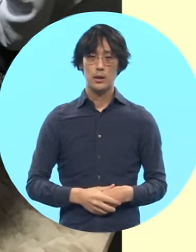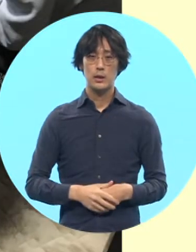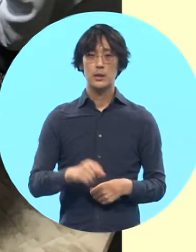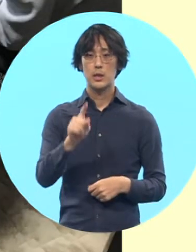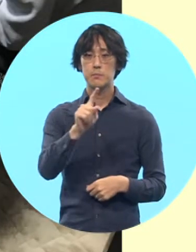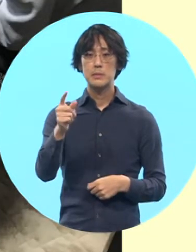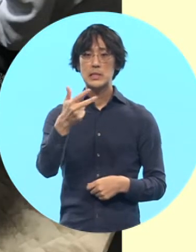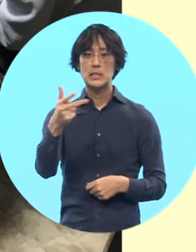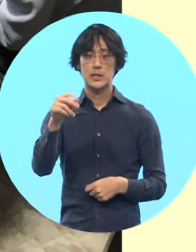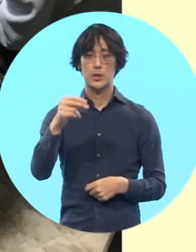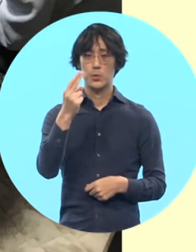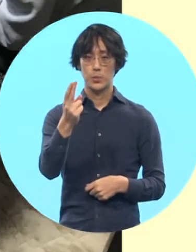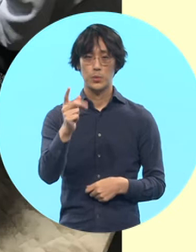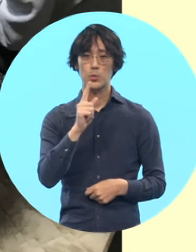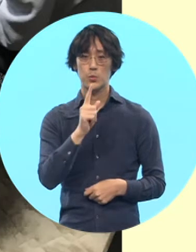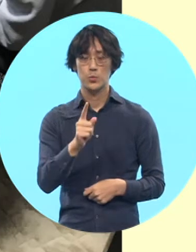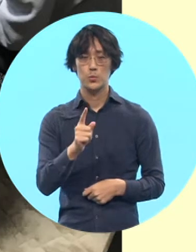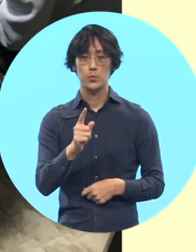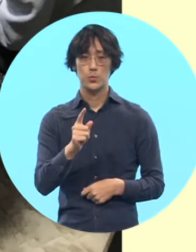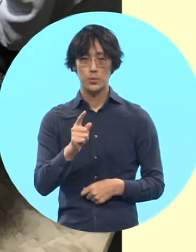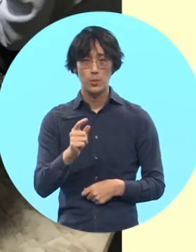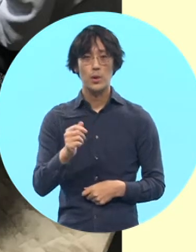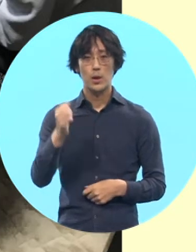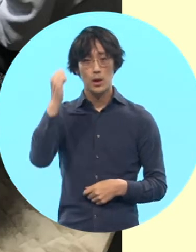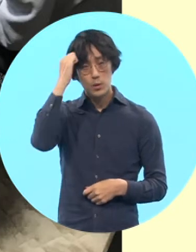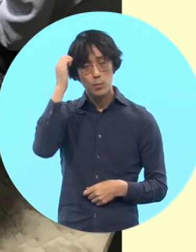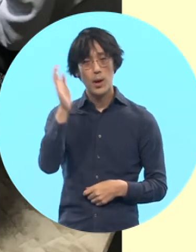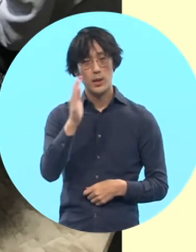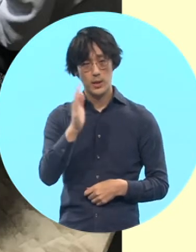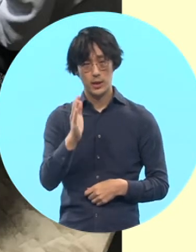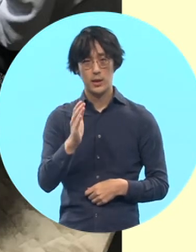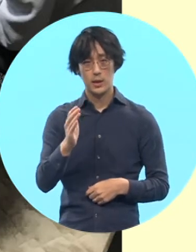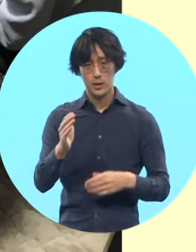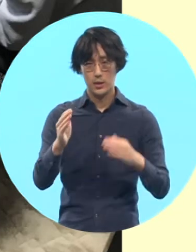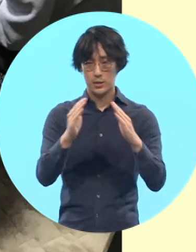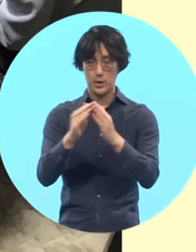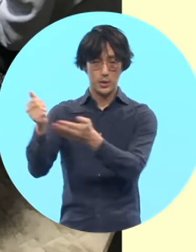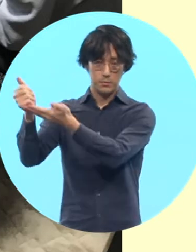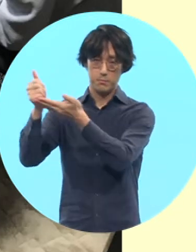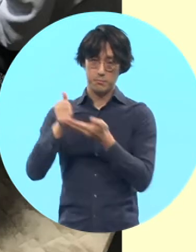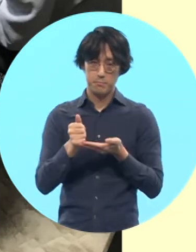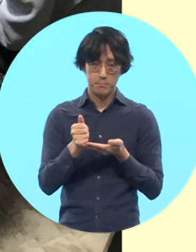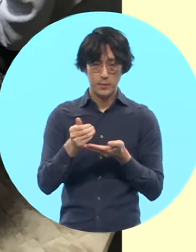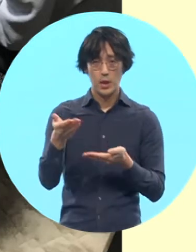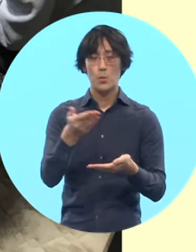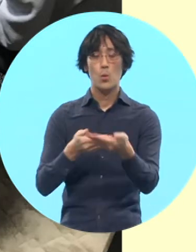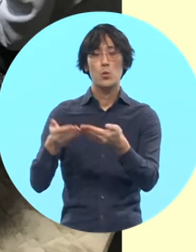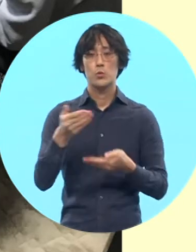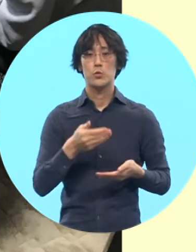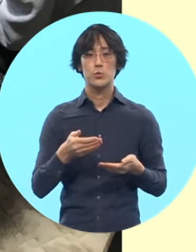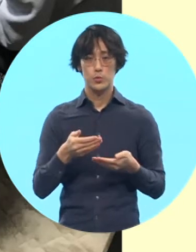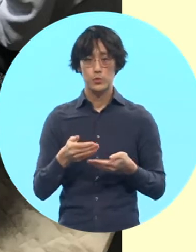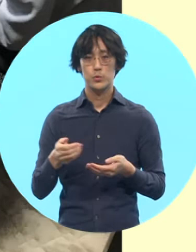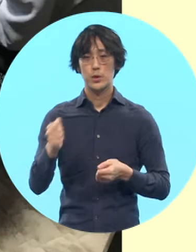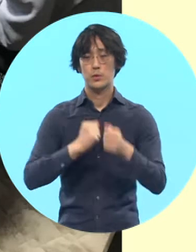のは宿泊を伴わない数時間ご自宅に滞在して交流するという活動になります